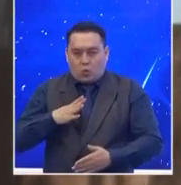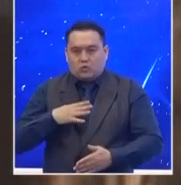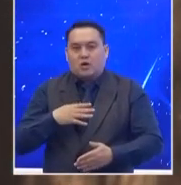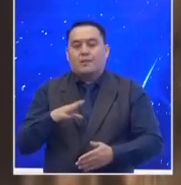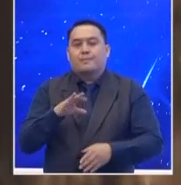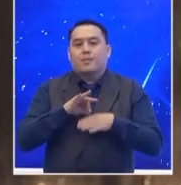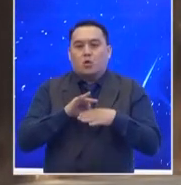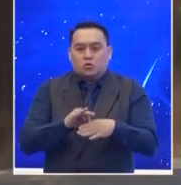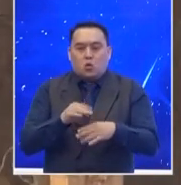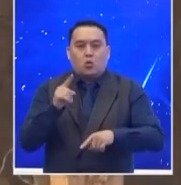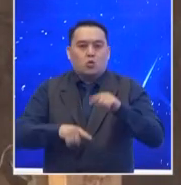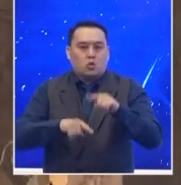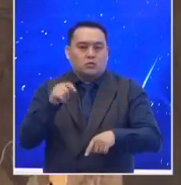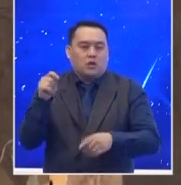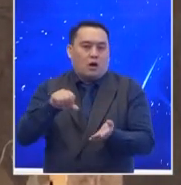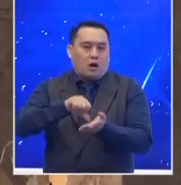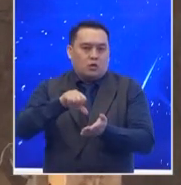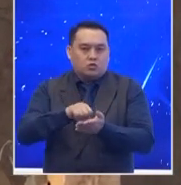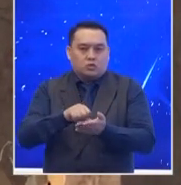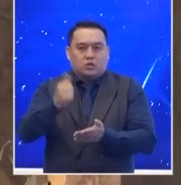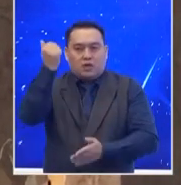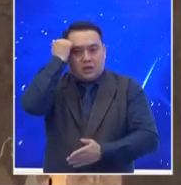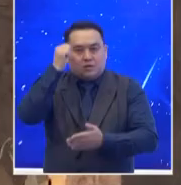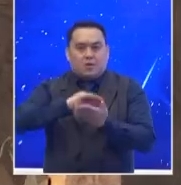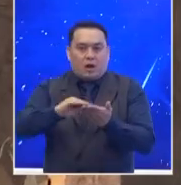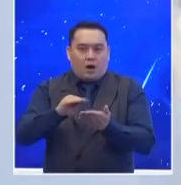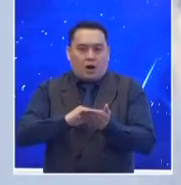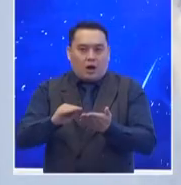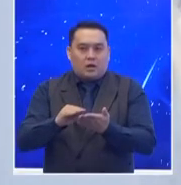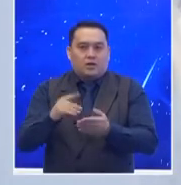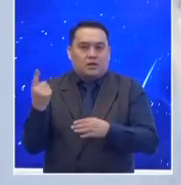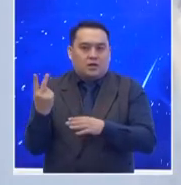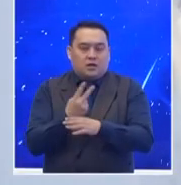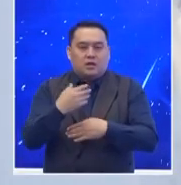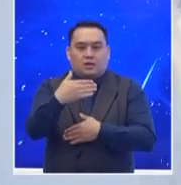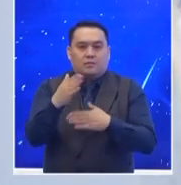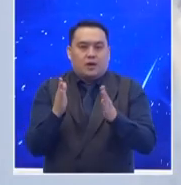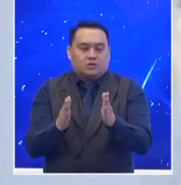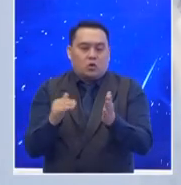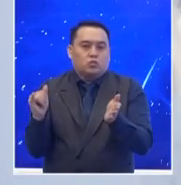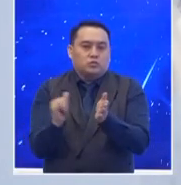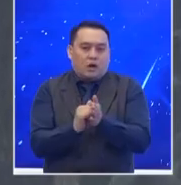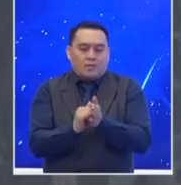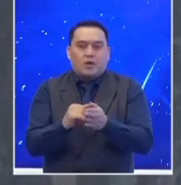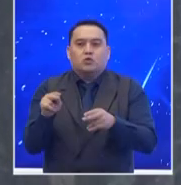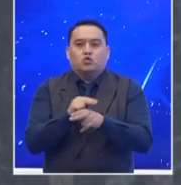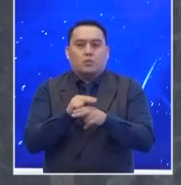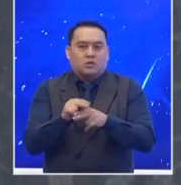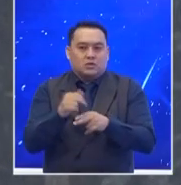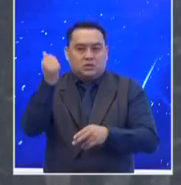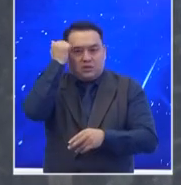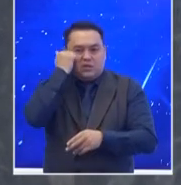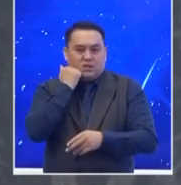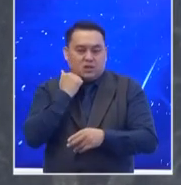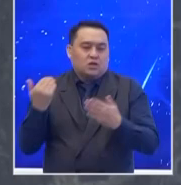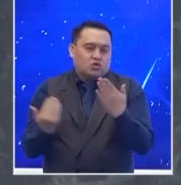жұмыстары жүргізіліп, Ұлы Отан соғысына қатысушылардың есімдері жазылған, екі мәрмәр тақта орнатылған. Ал биылғы жөндеу жұмыстары кезінде ескірген